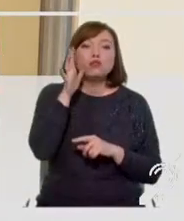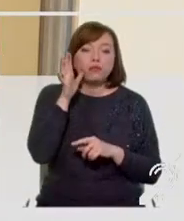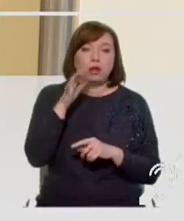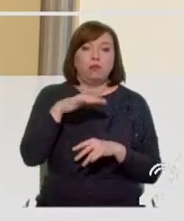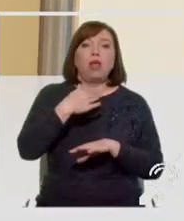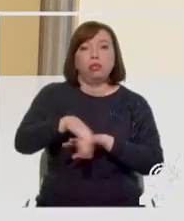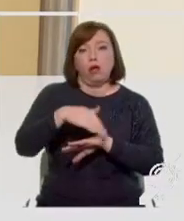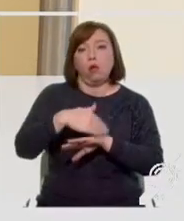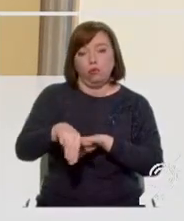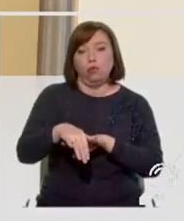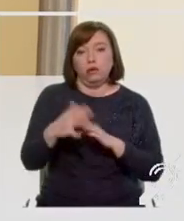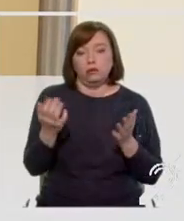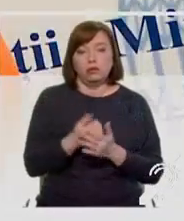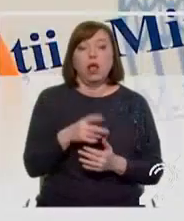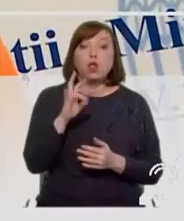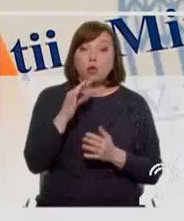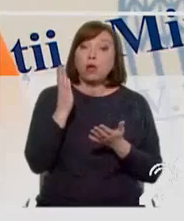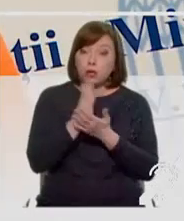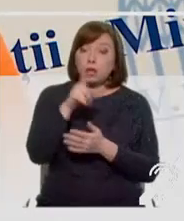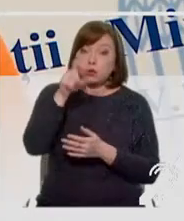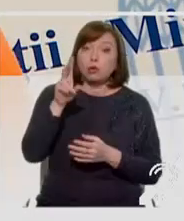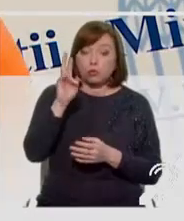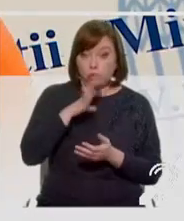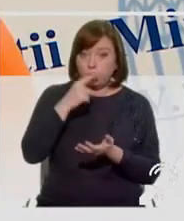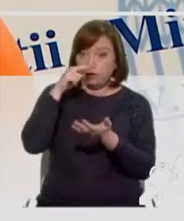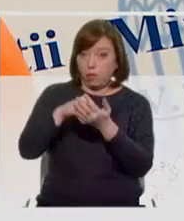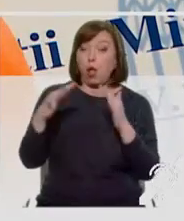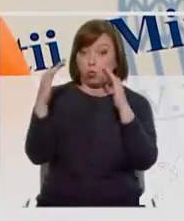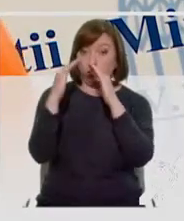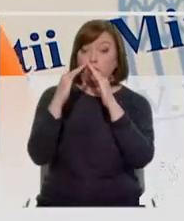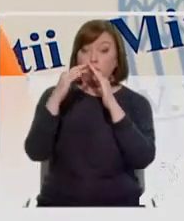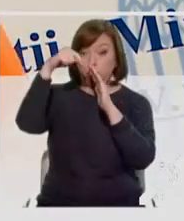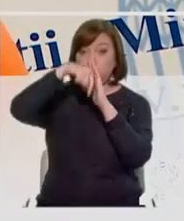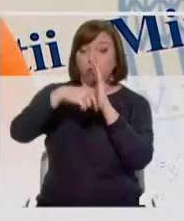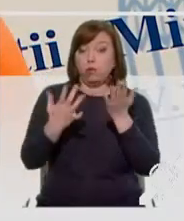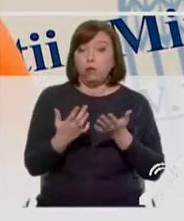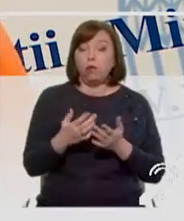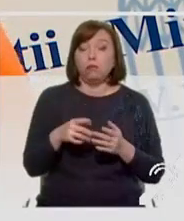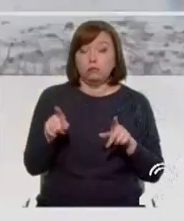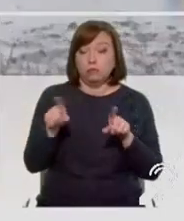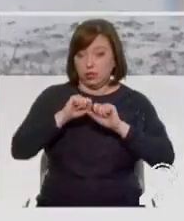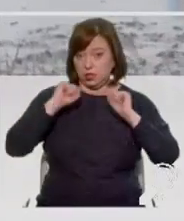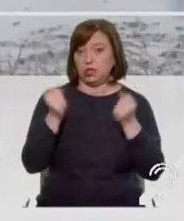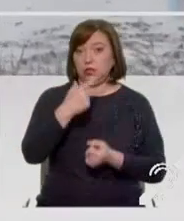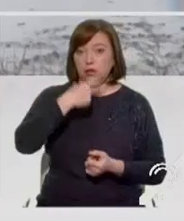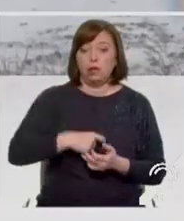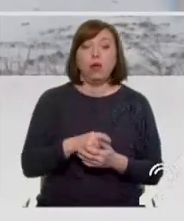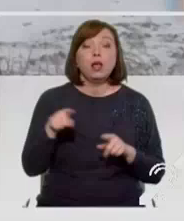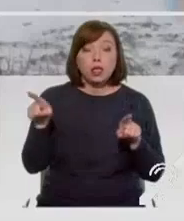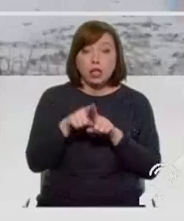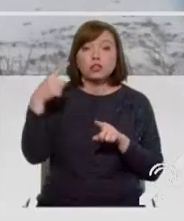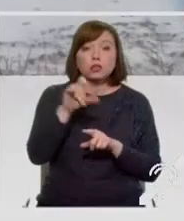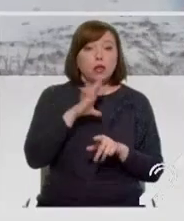pe străzile din Chișinău, dar o parte au fost găsiți în casă, iată, cu hipotermie. Au avut o